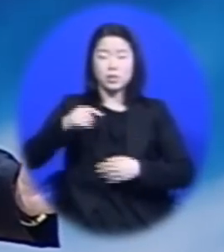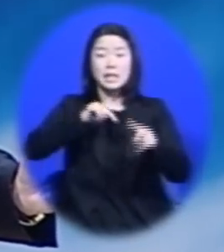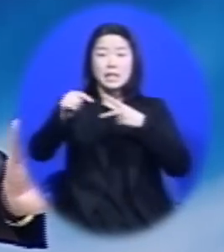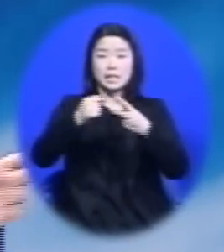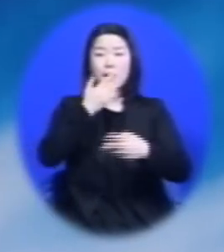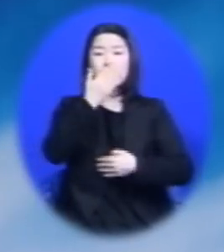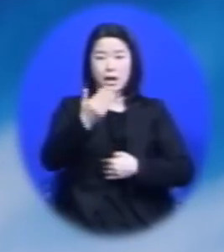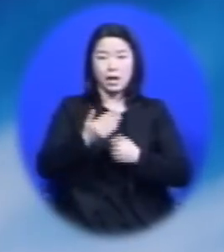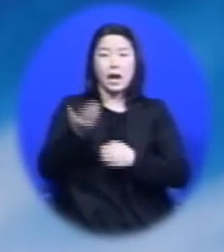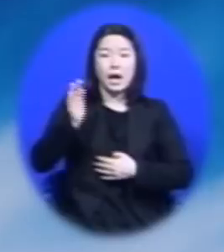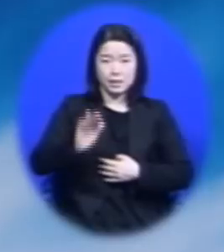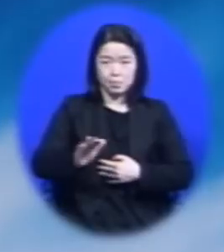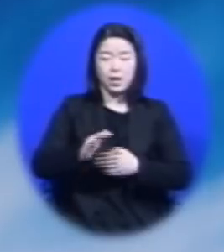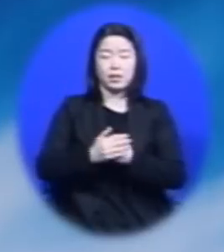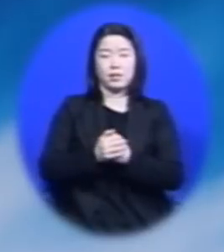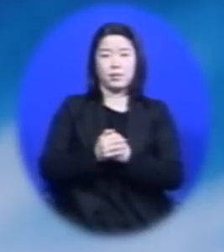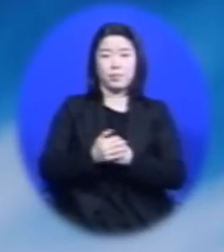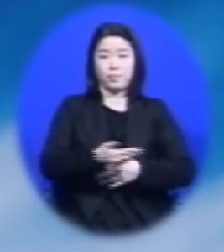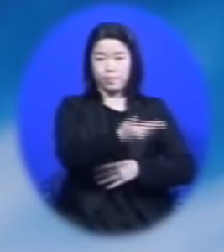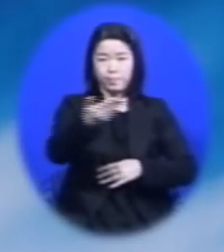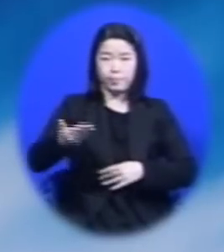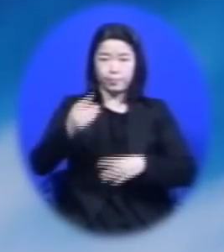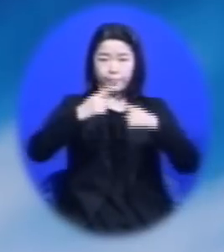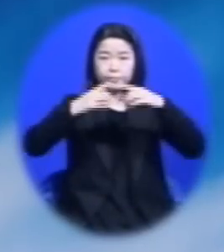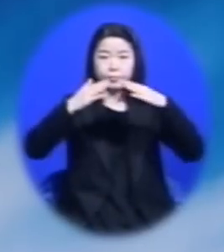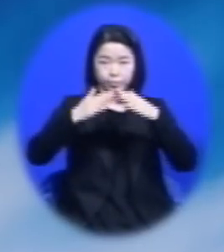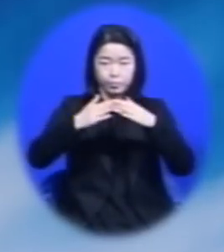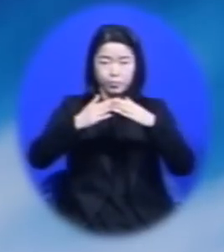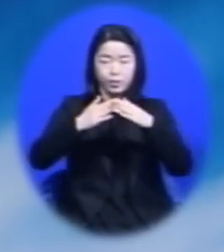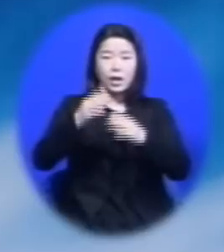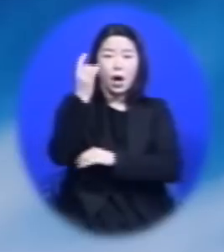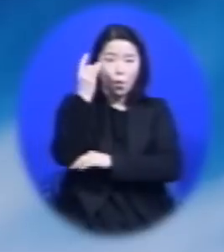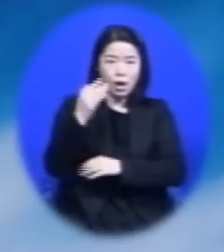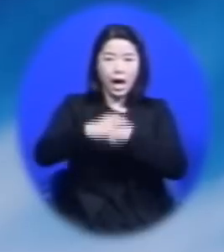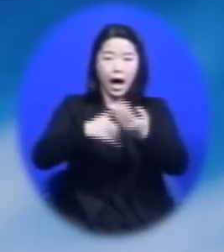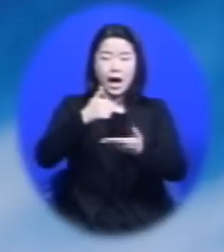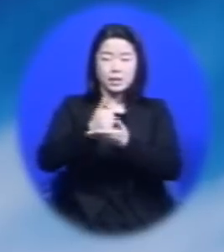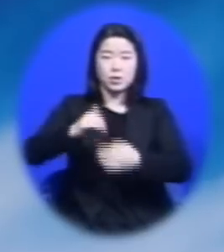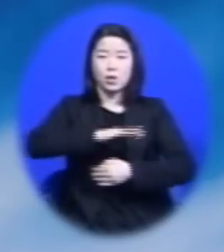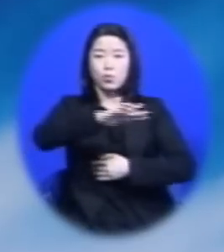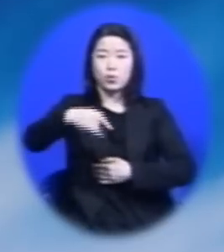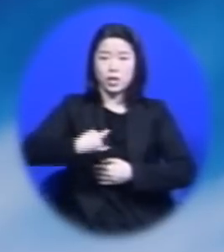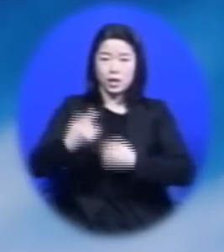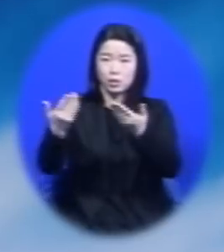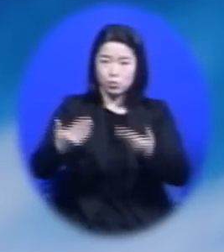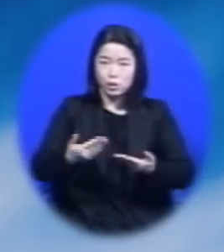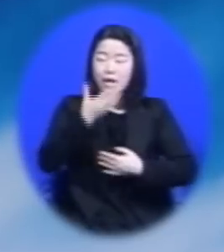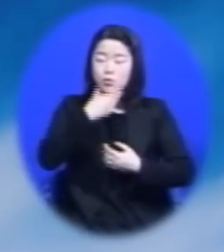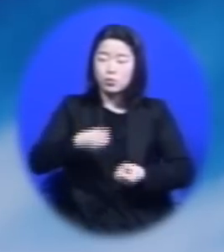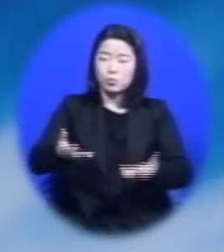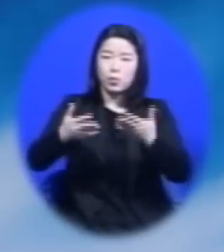됩니다 그러나 여러분 교회는 근본적으로 하나님이 우리에게 주신 축복의